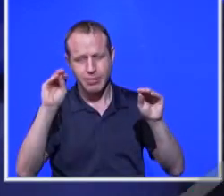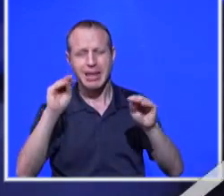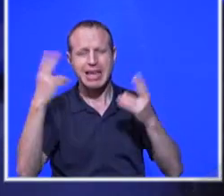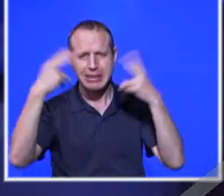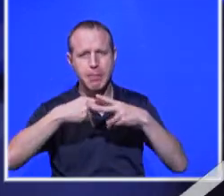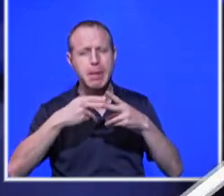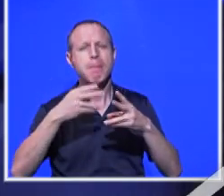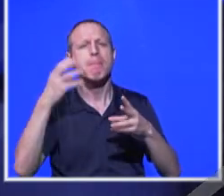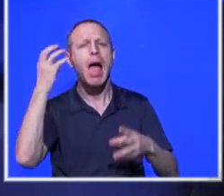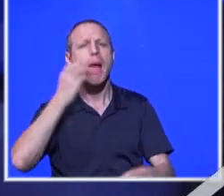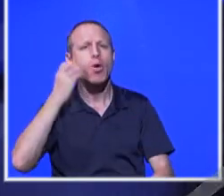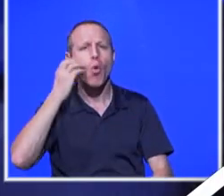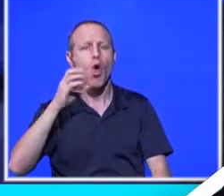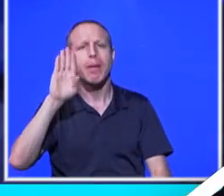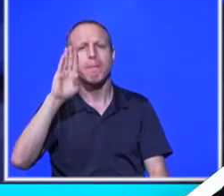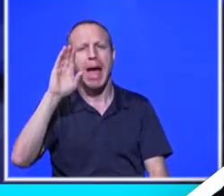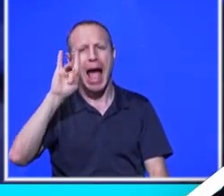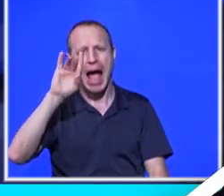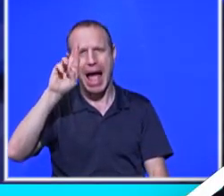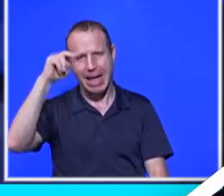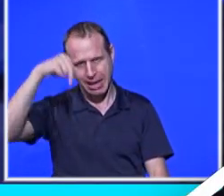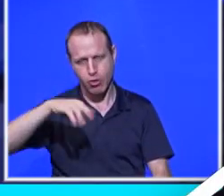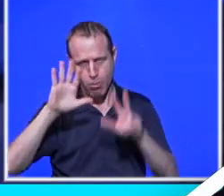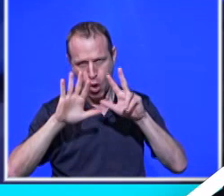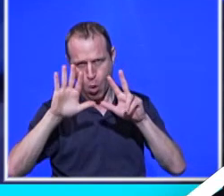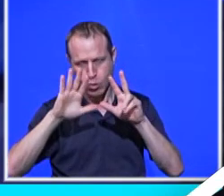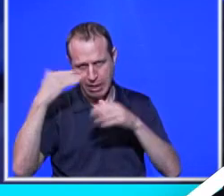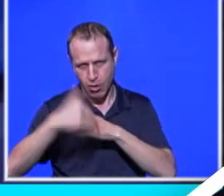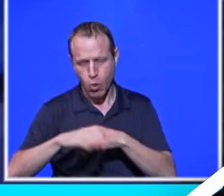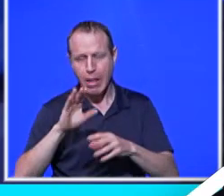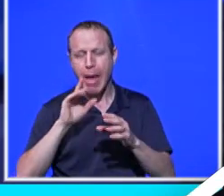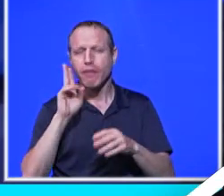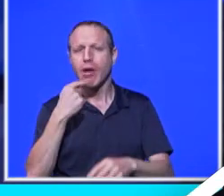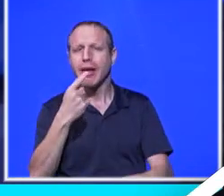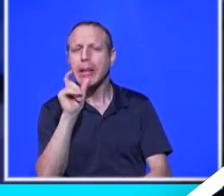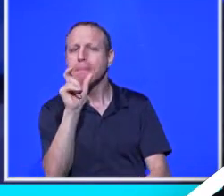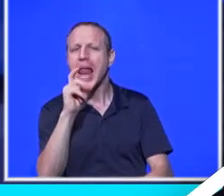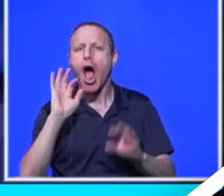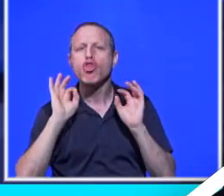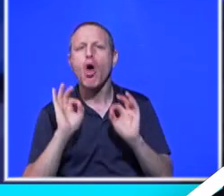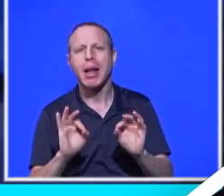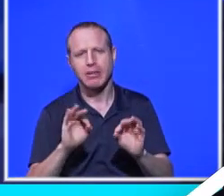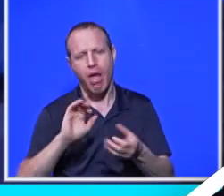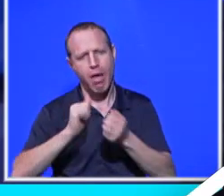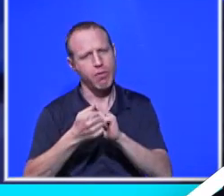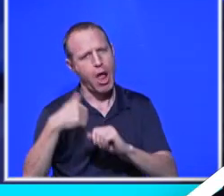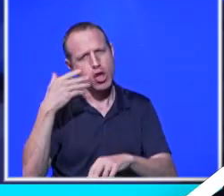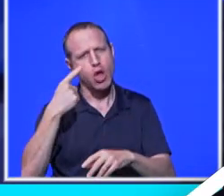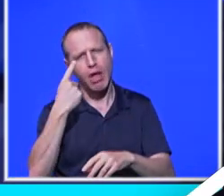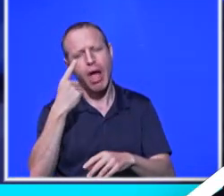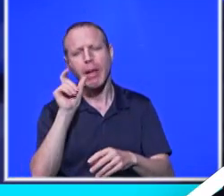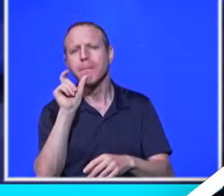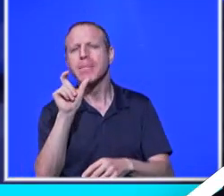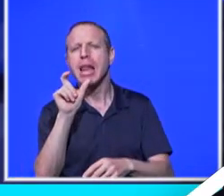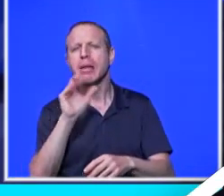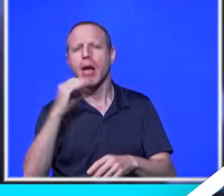והאמירויות באוגוסט האחרון. אפשר לראות שהמילה נורמליזציה הפכה להיות לאחת המילים הכי חזקות בכל התקשורת